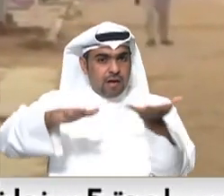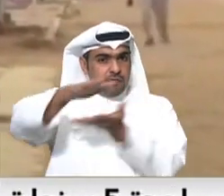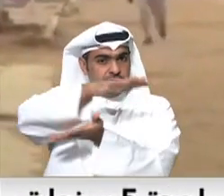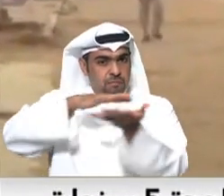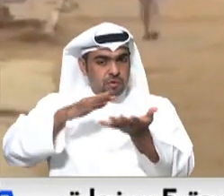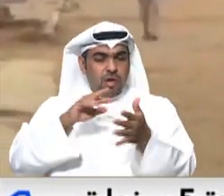الصراع